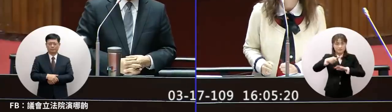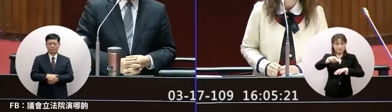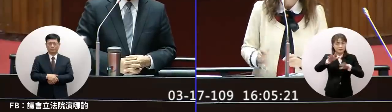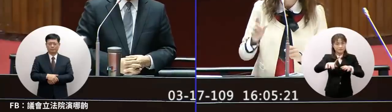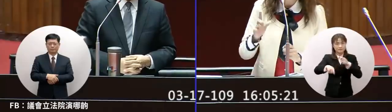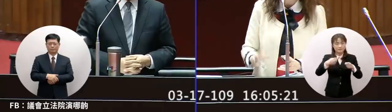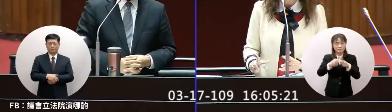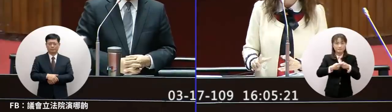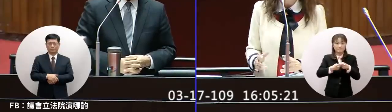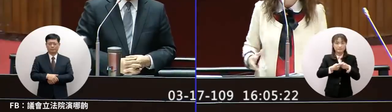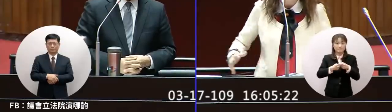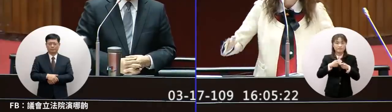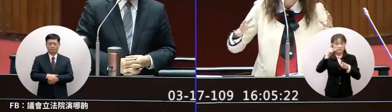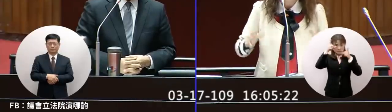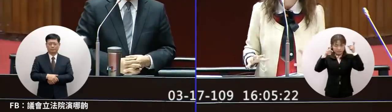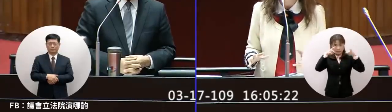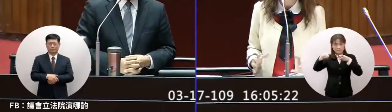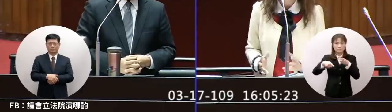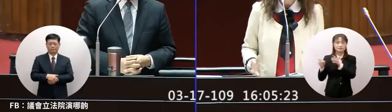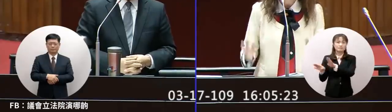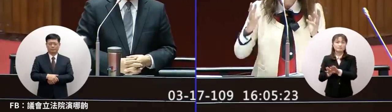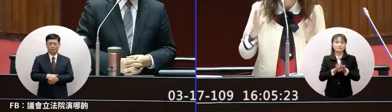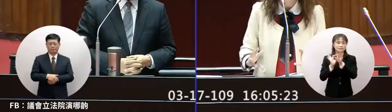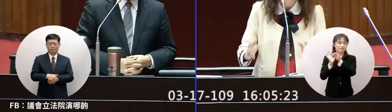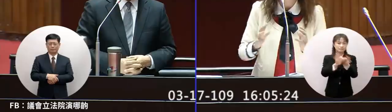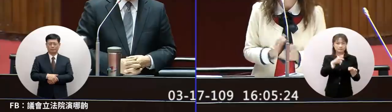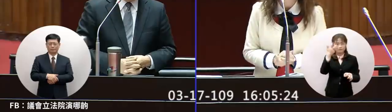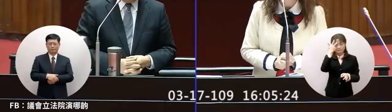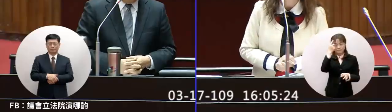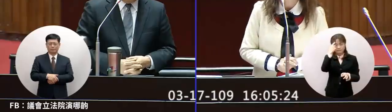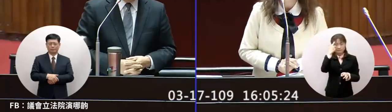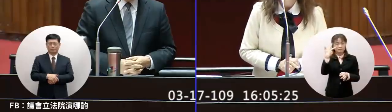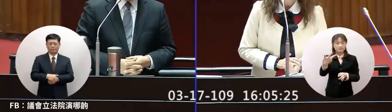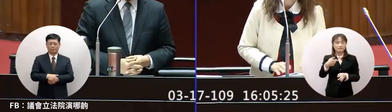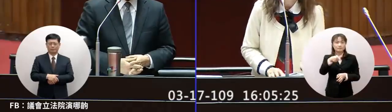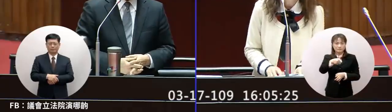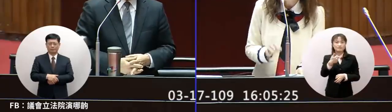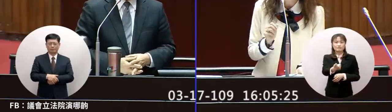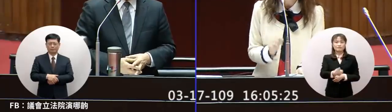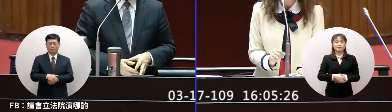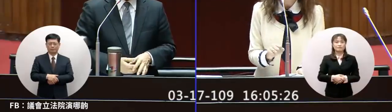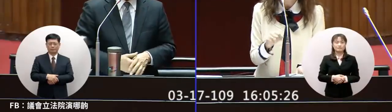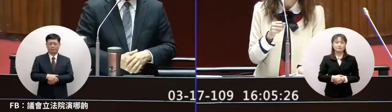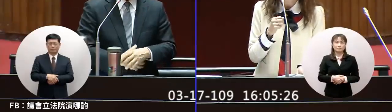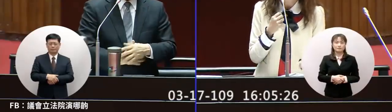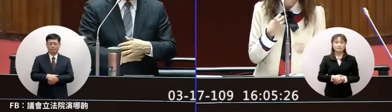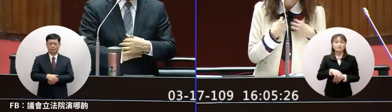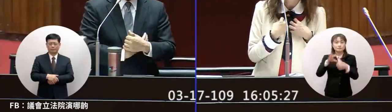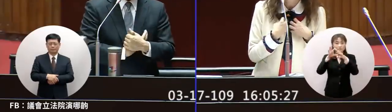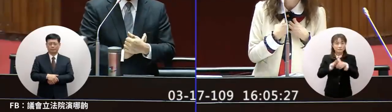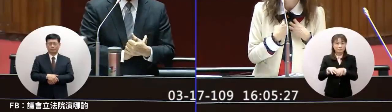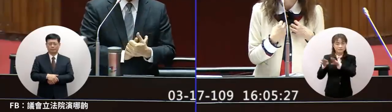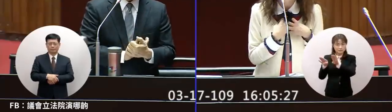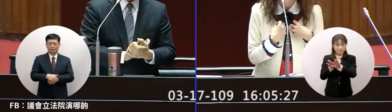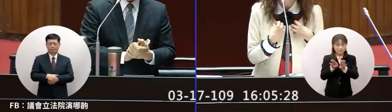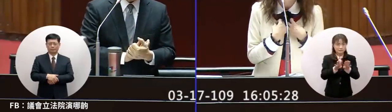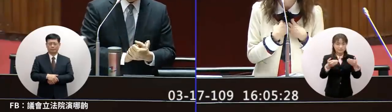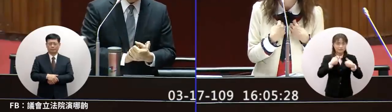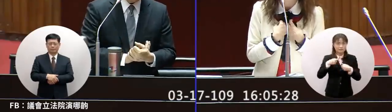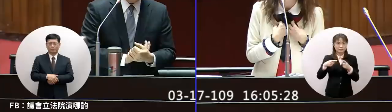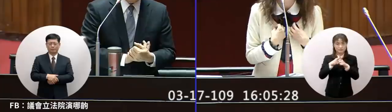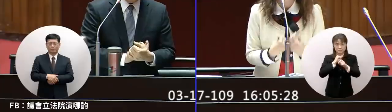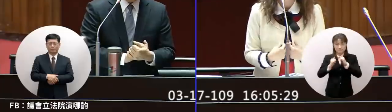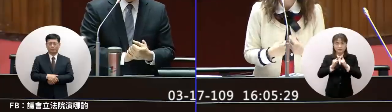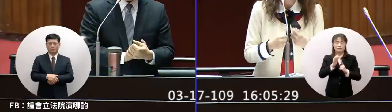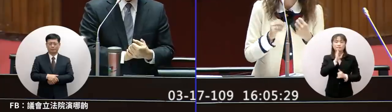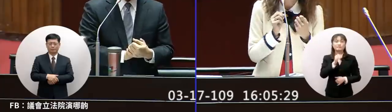地气吼，啊，放七天吼，大家安尼真欢喜，享受这个年假。啊，所以说，其实假日对咱百姓来讲，其实是真